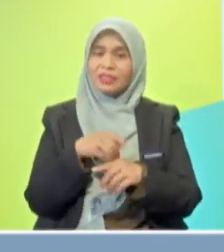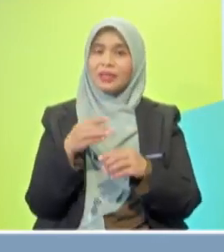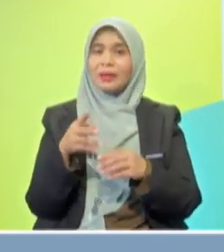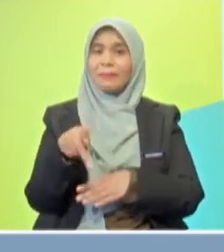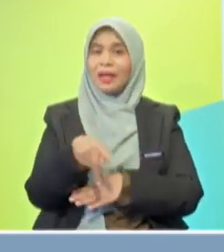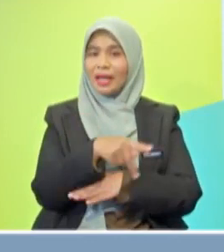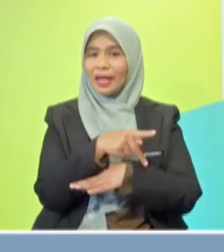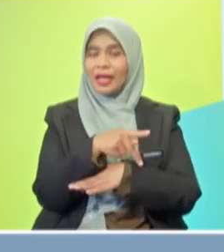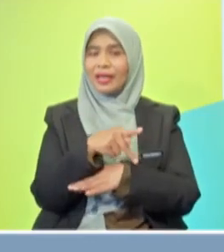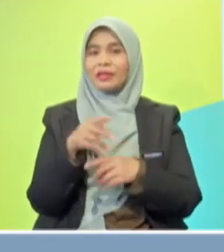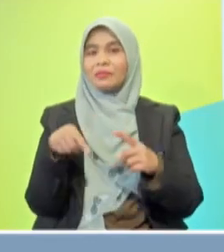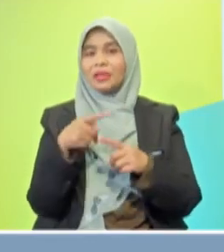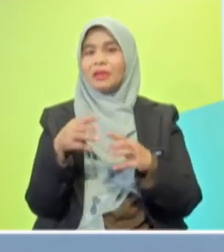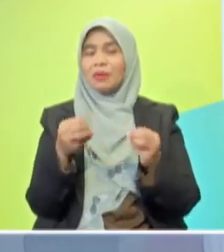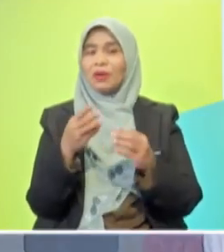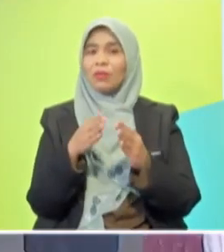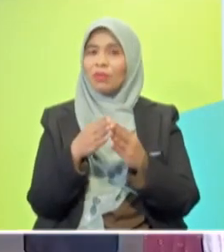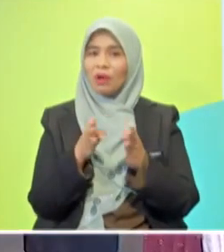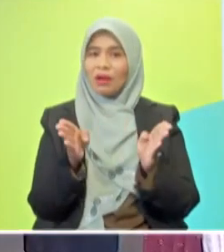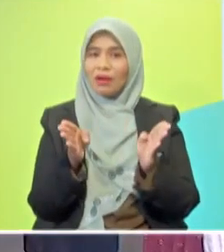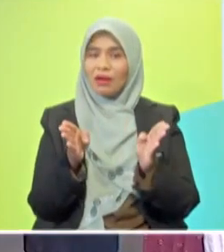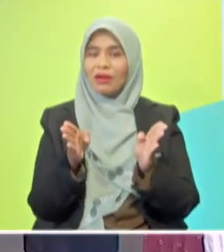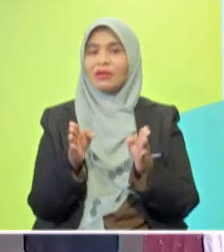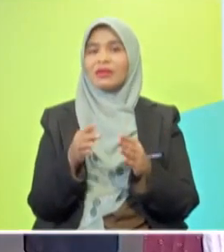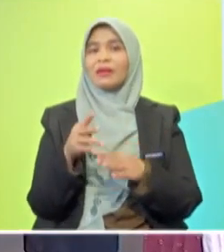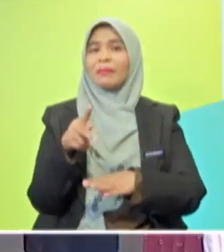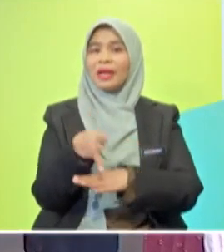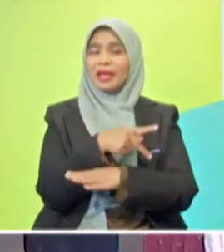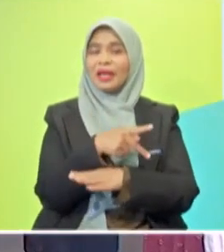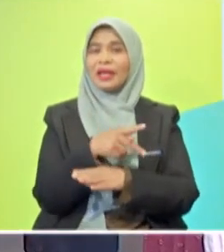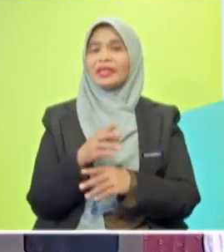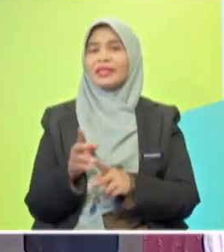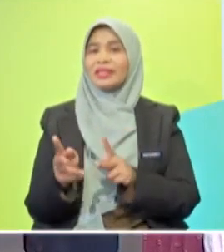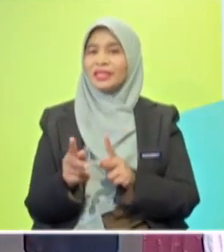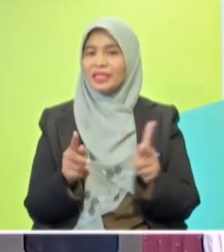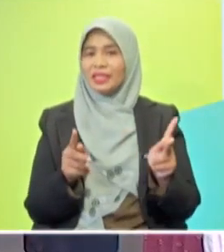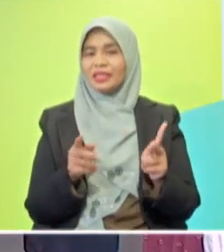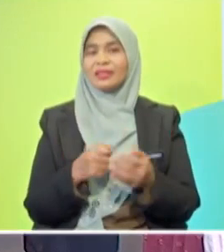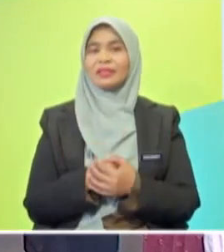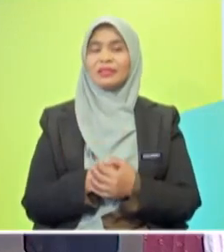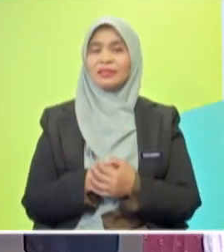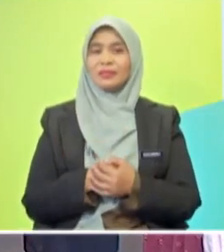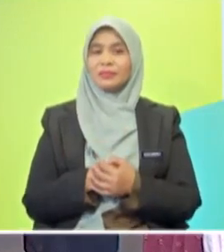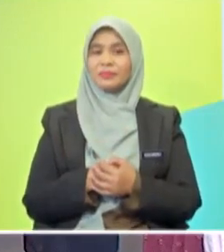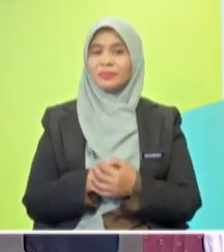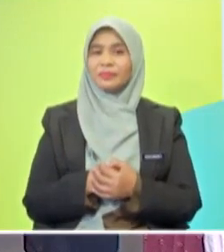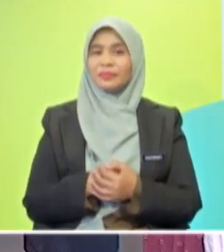buka ni. Kan? Kita pakai daripada kanan sarunglah. Sarung daripada kanan. Okey.